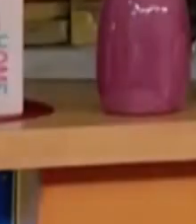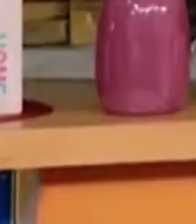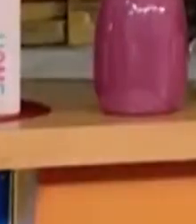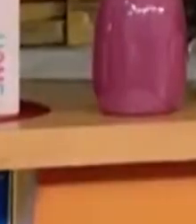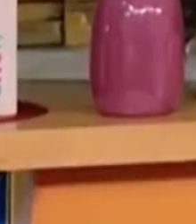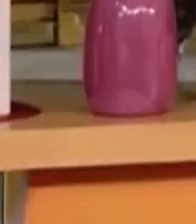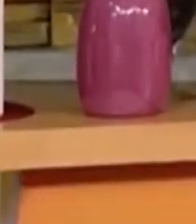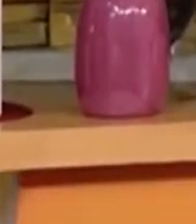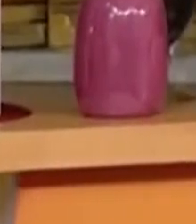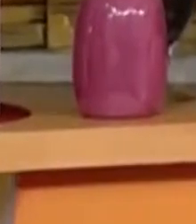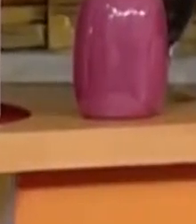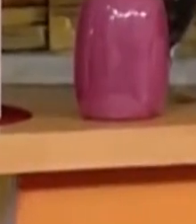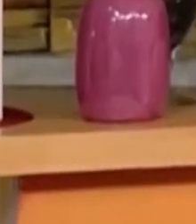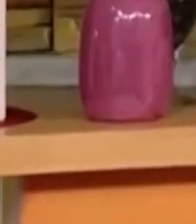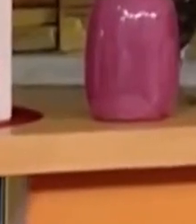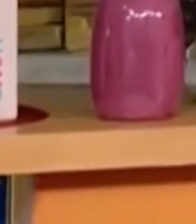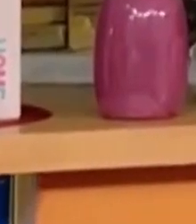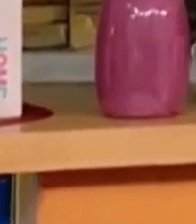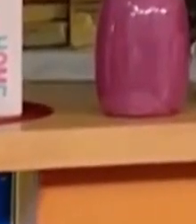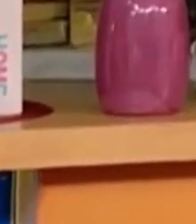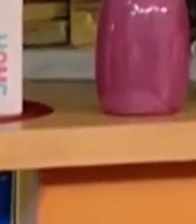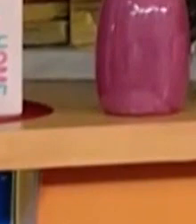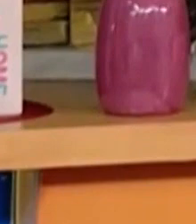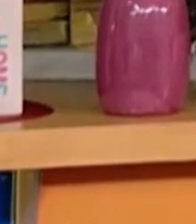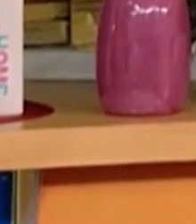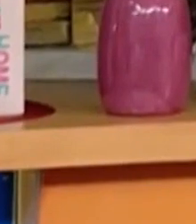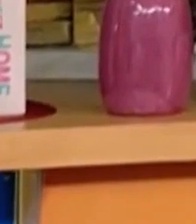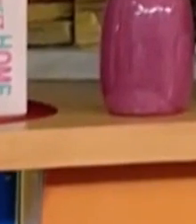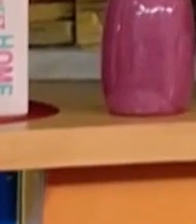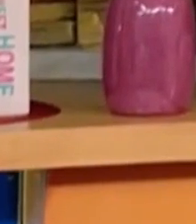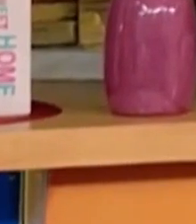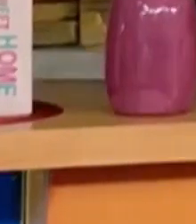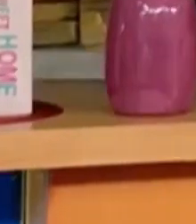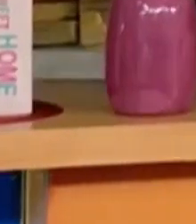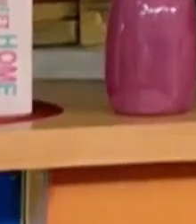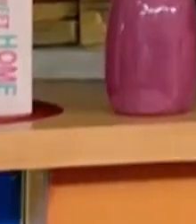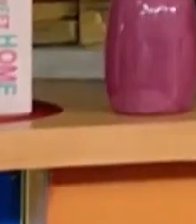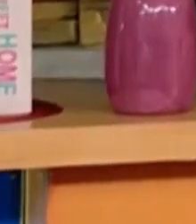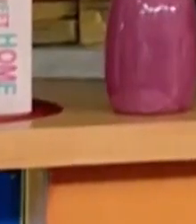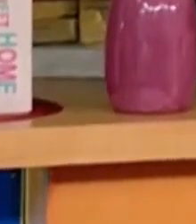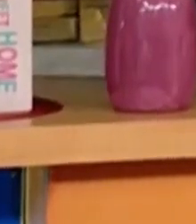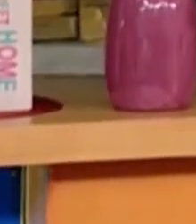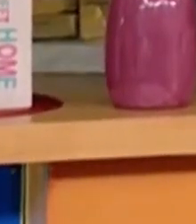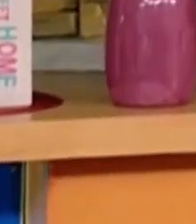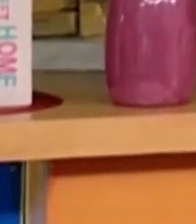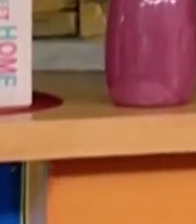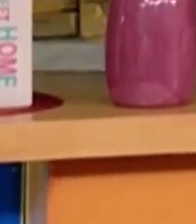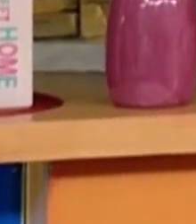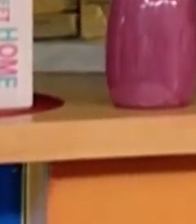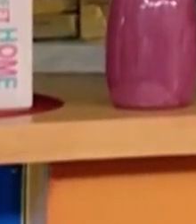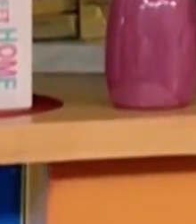30. Igan, mauna ka sa mga balita. Panoorin ang unang balita sa unang hirit at iba pang award-winning news ka sa